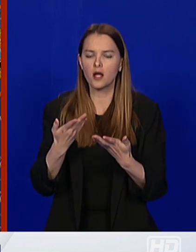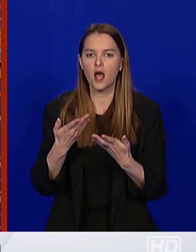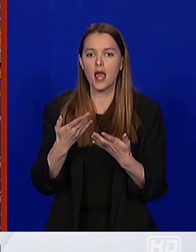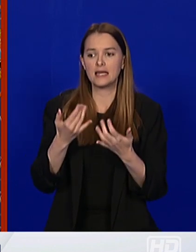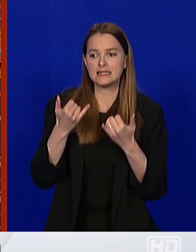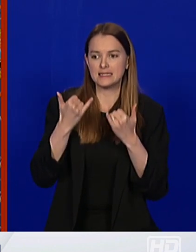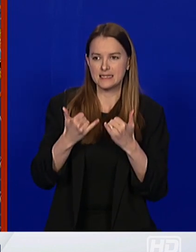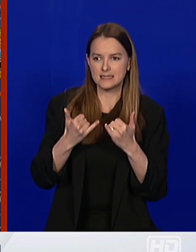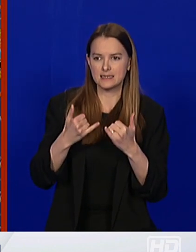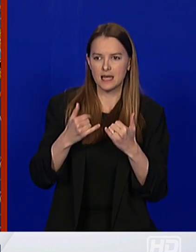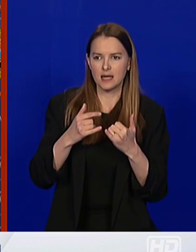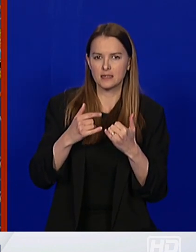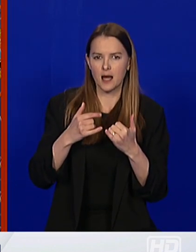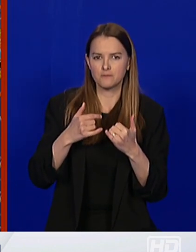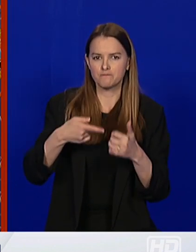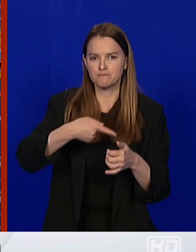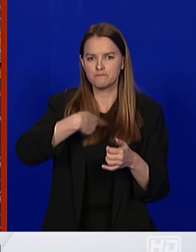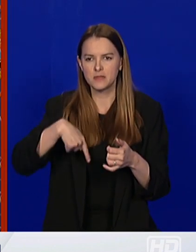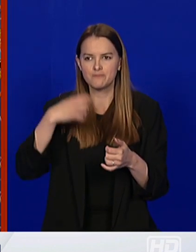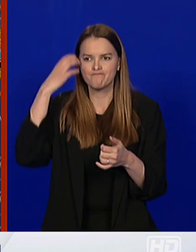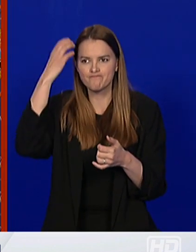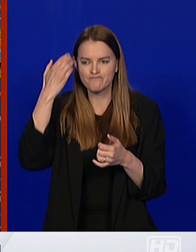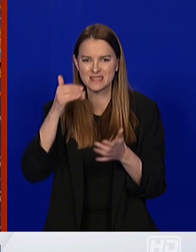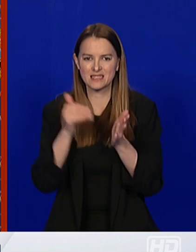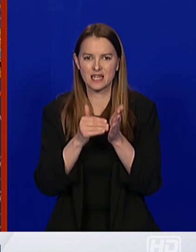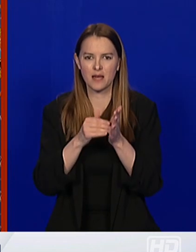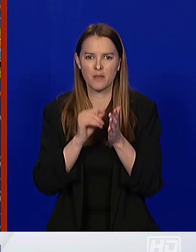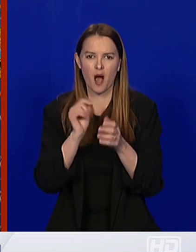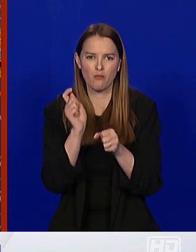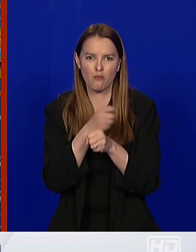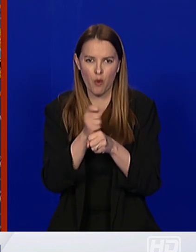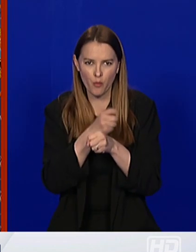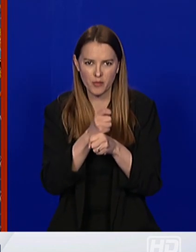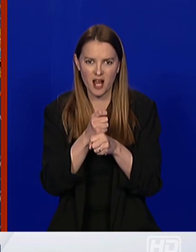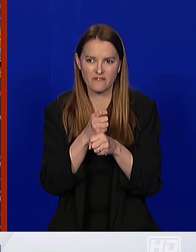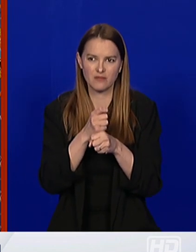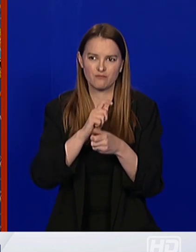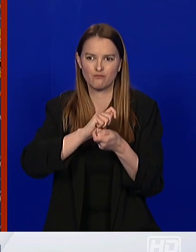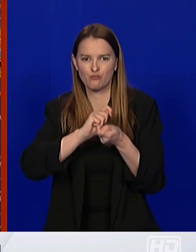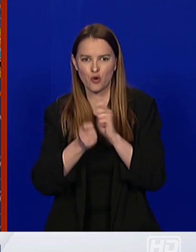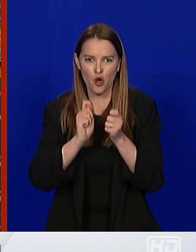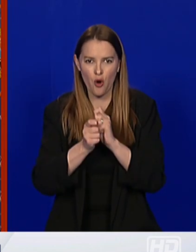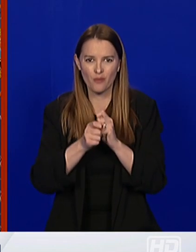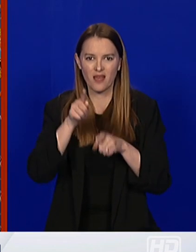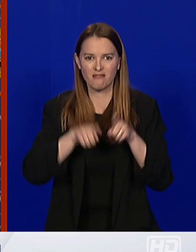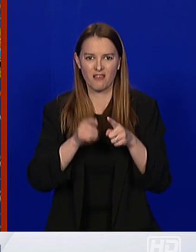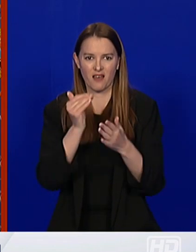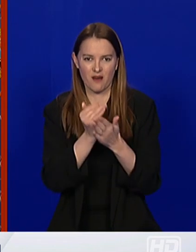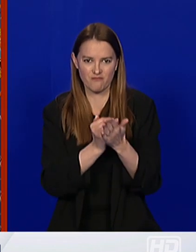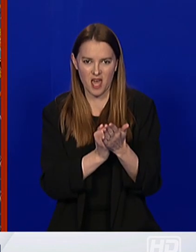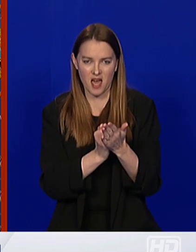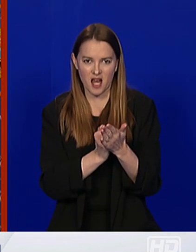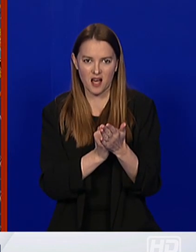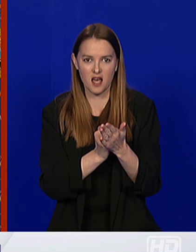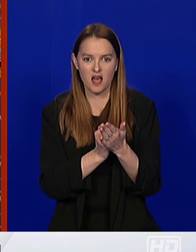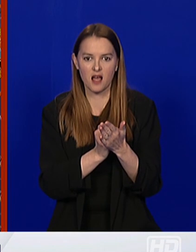neke korekcije, odnosno rekao bih neke modifikacije mjera koje smo donijeli. Većina mjera, osim